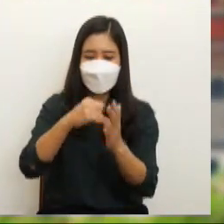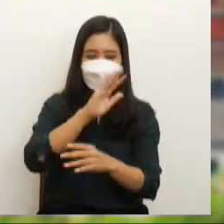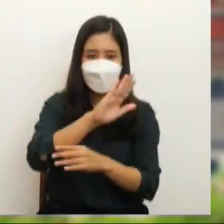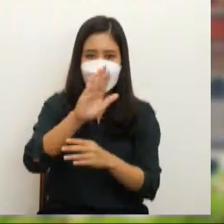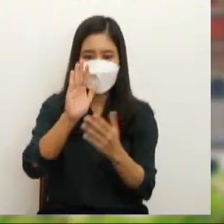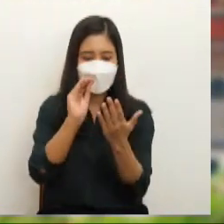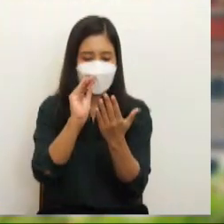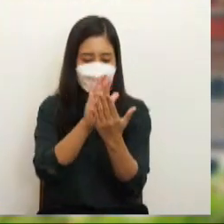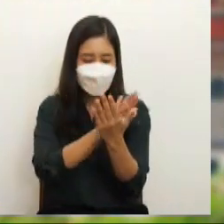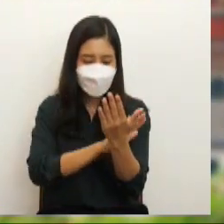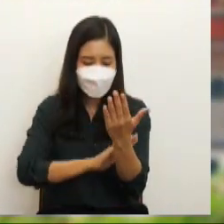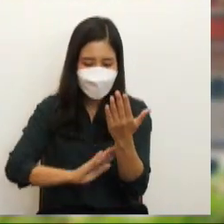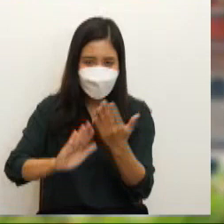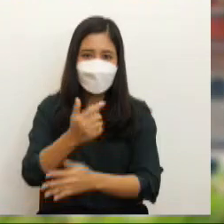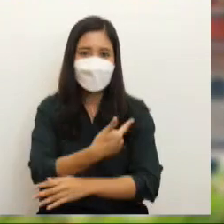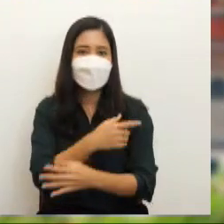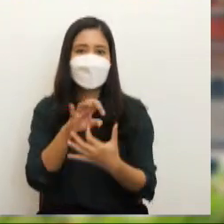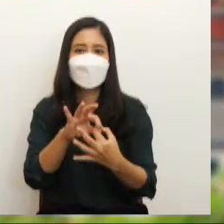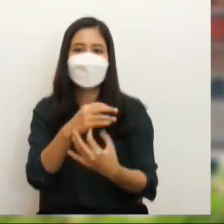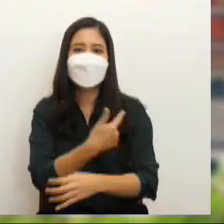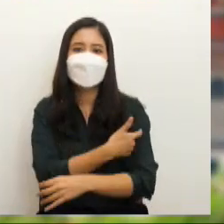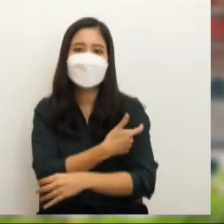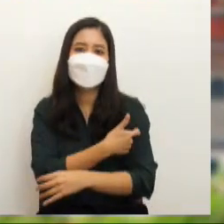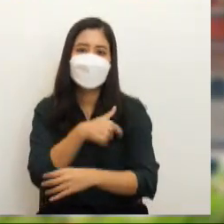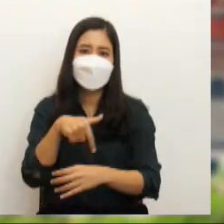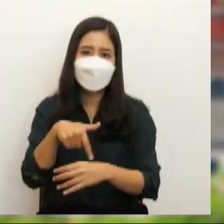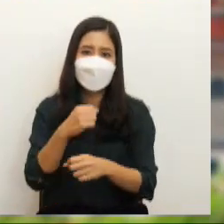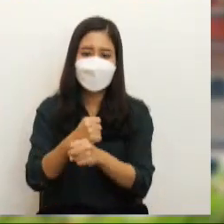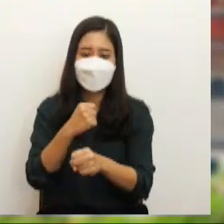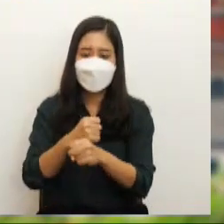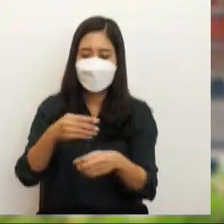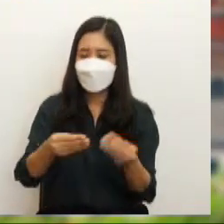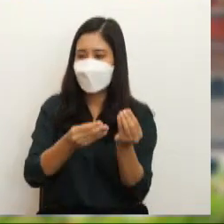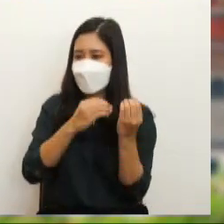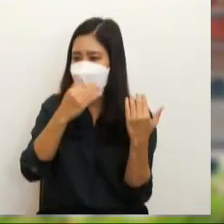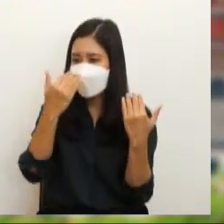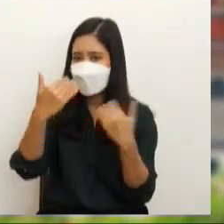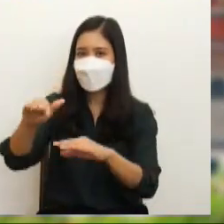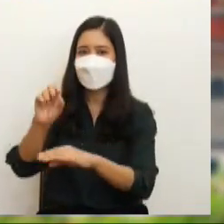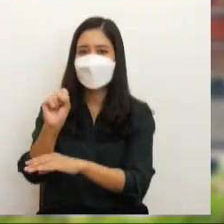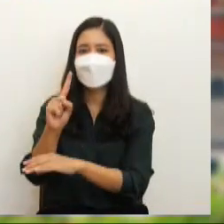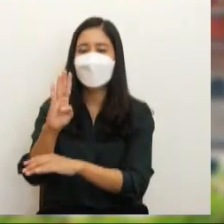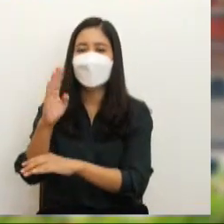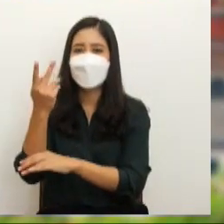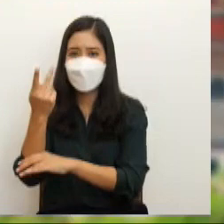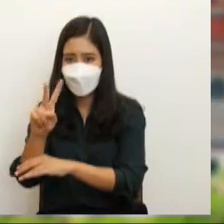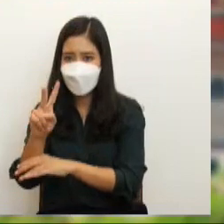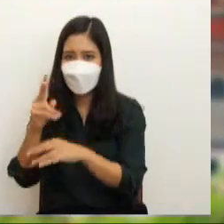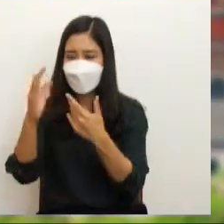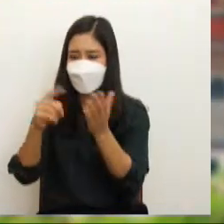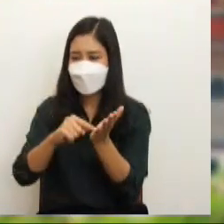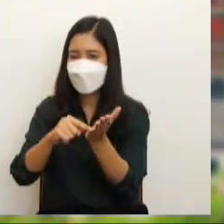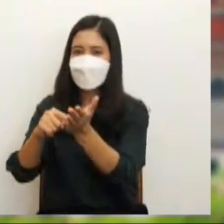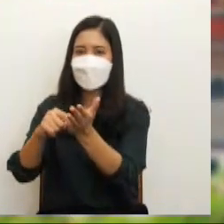ไม่รับการฉีดวัคซีนนะครับซึ่งจะเสนอไปยังทางศบค.และเสนอไปยังจังหวัดต่าง